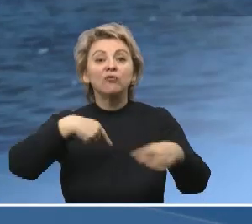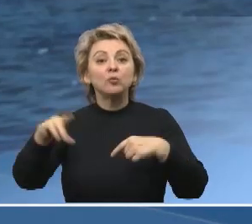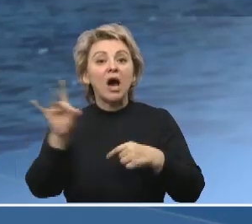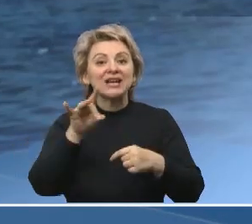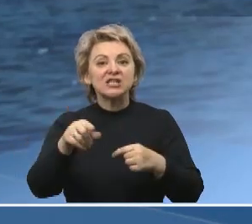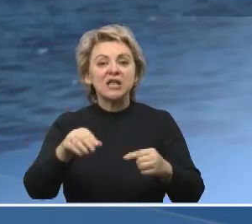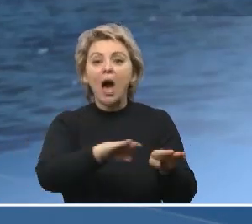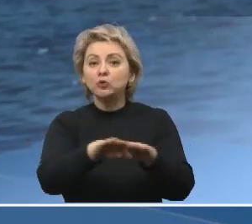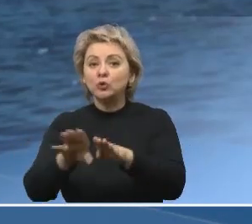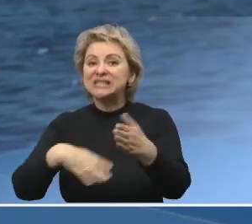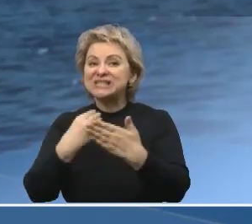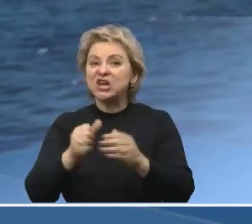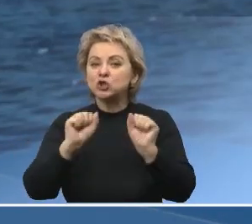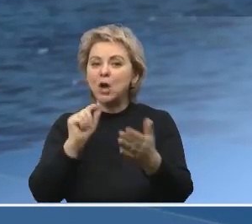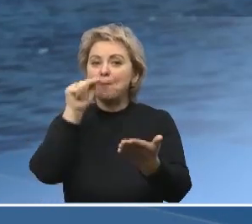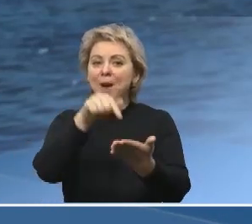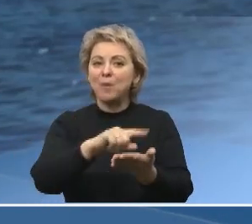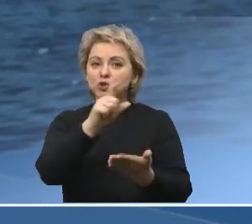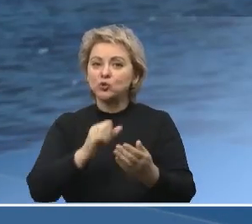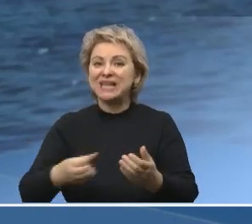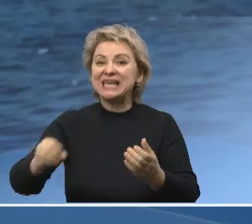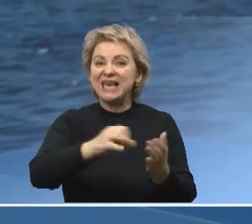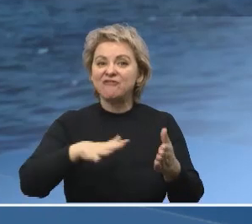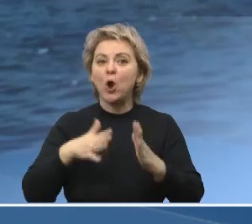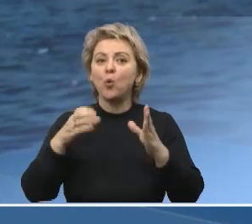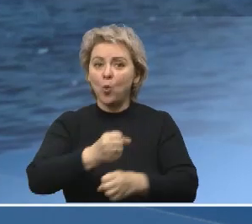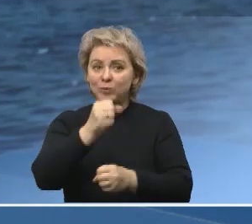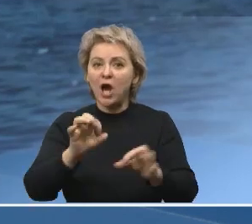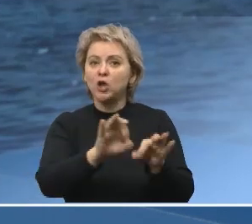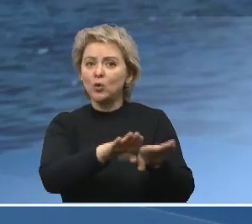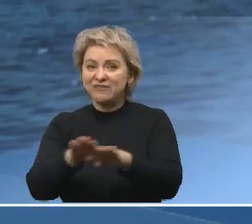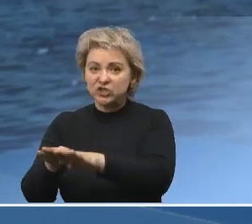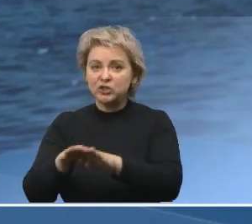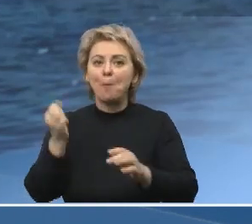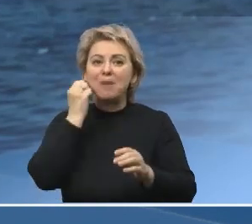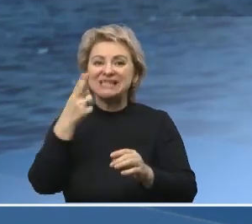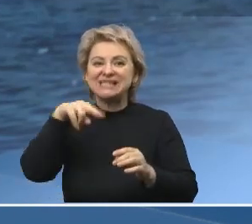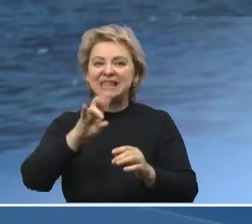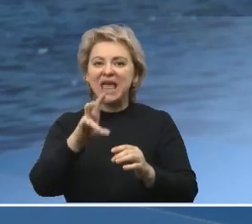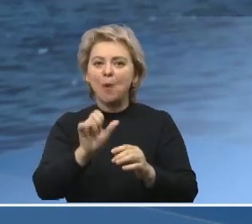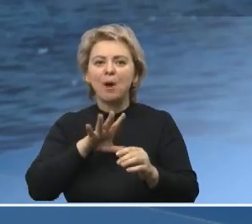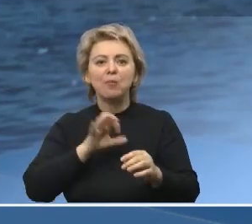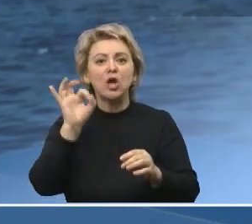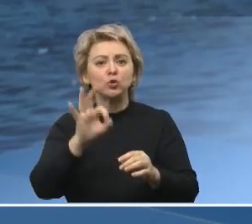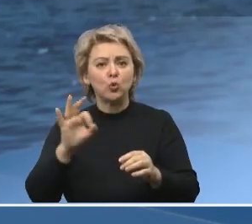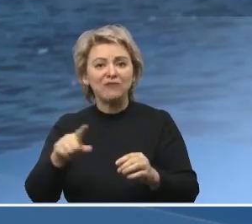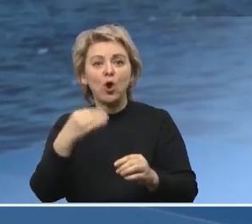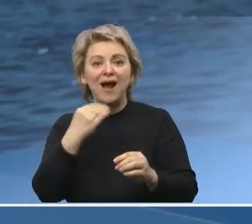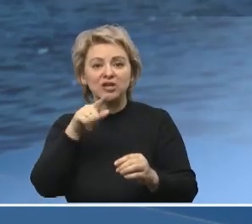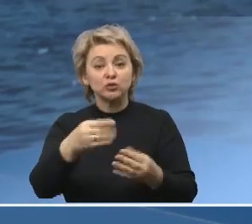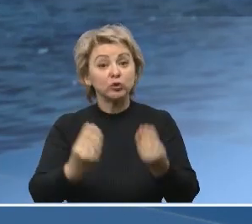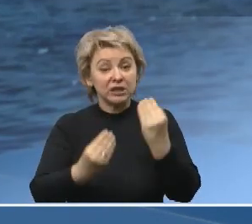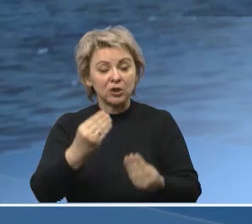Футбольный Ростов обнулил свои шансы попасть в зону Еврокубков. Нулевая ничья с московским «Динамо» стала нулевой и по качеству